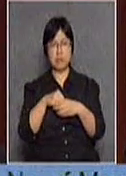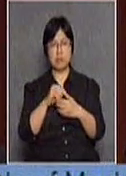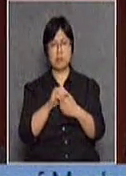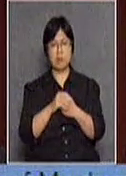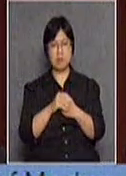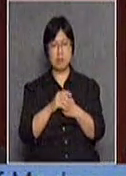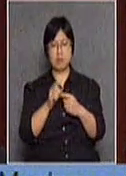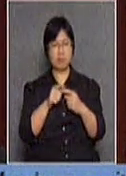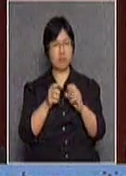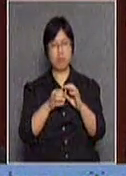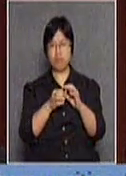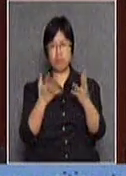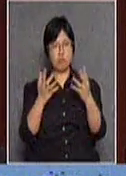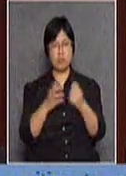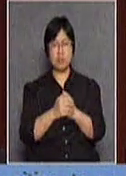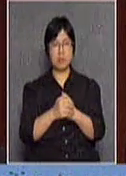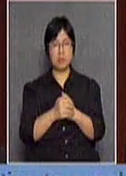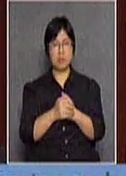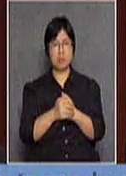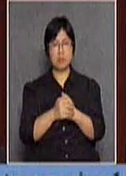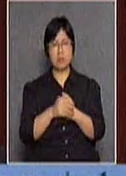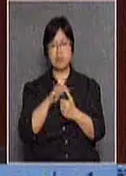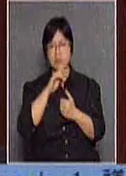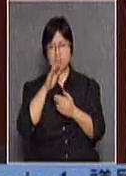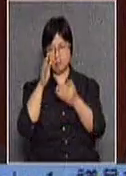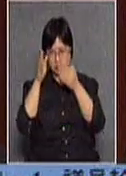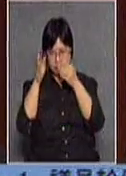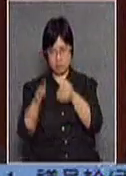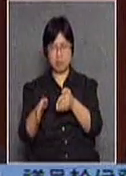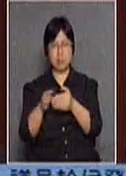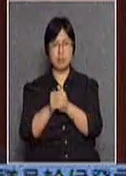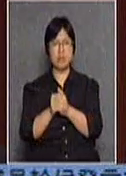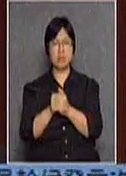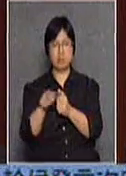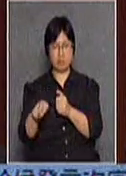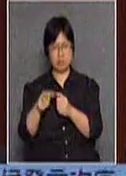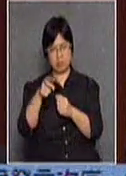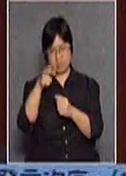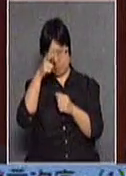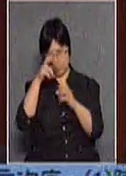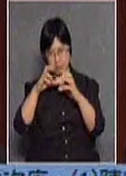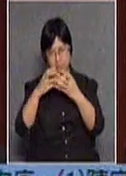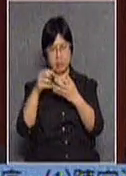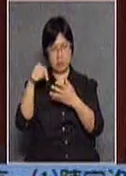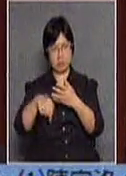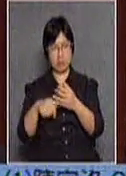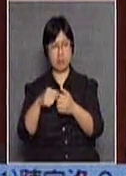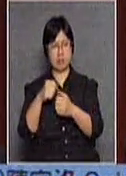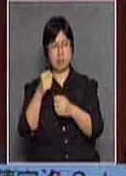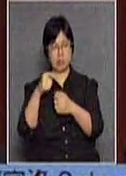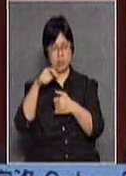是沒有直接關係的。尤其是如果你是針對那個部門裡面的個別人的表